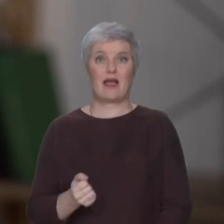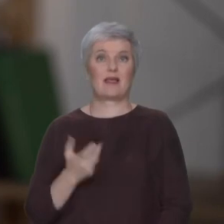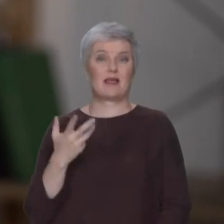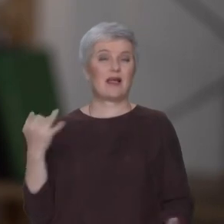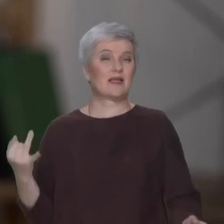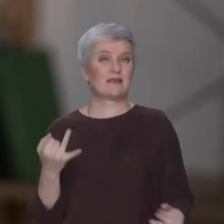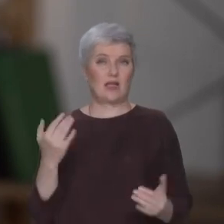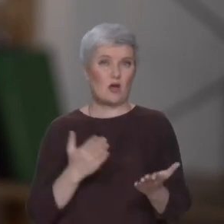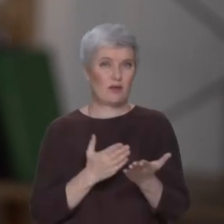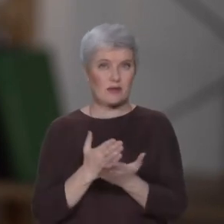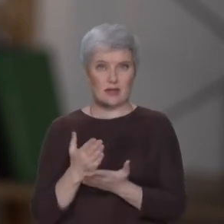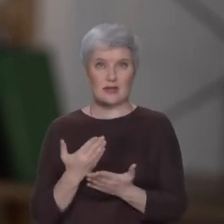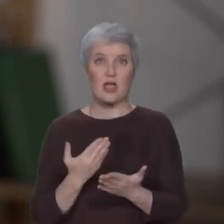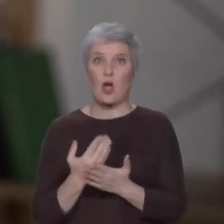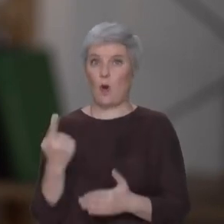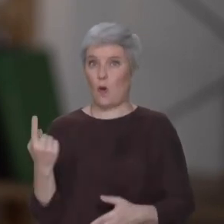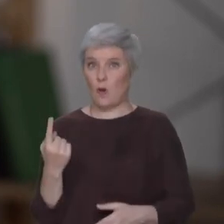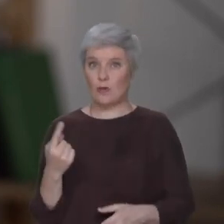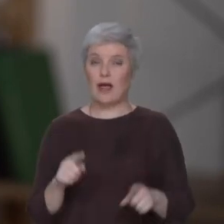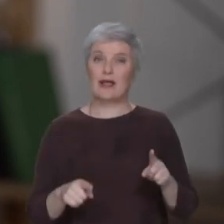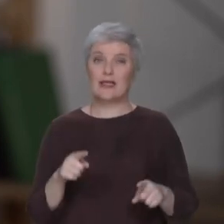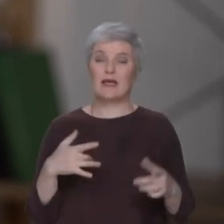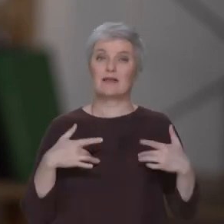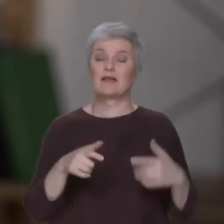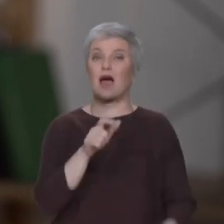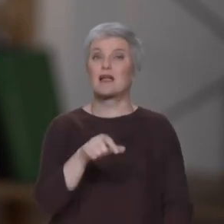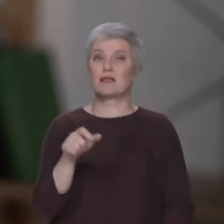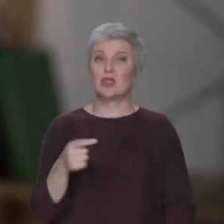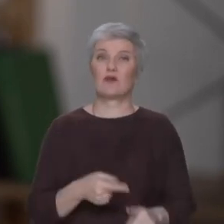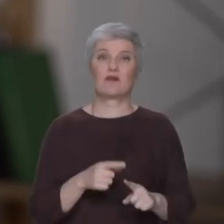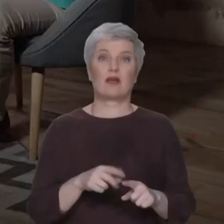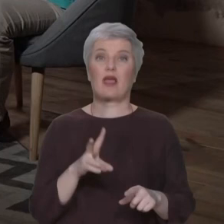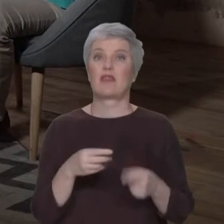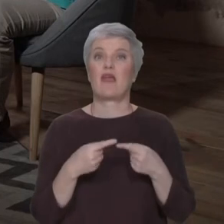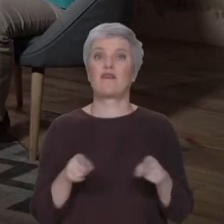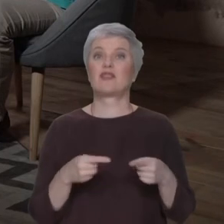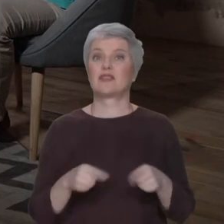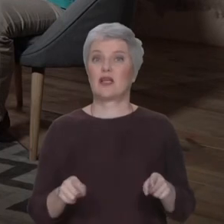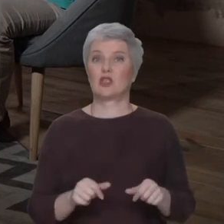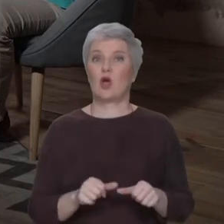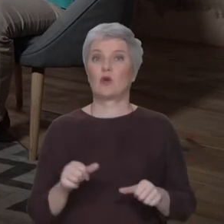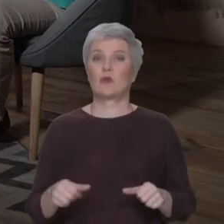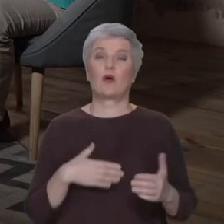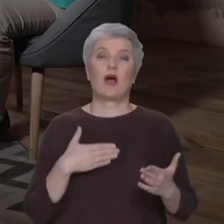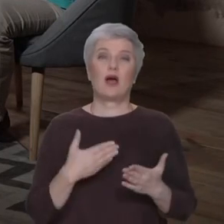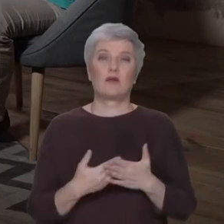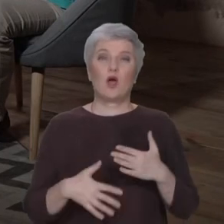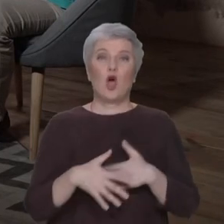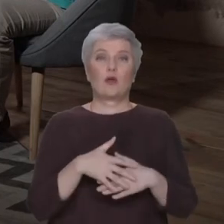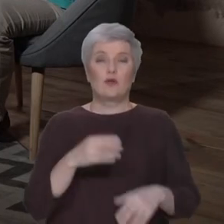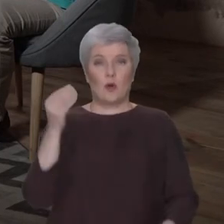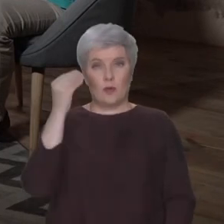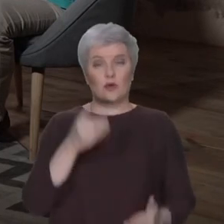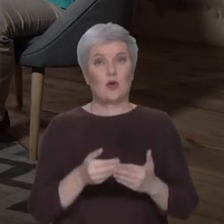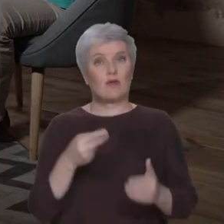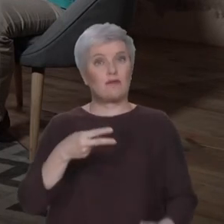І одна з цих тенденцій – це те, що деякі з тих артистів, які, ну, не відрізнялись особливою активною громадянською позицією до